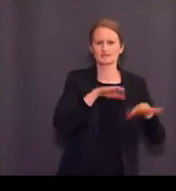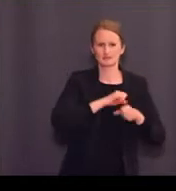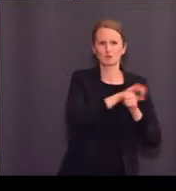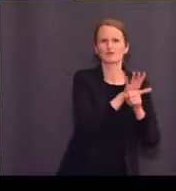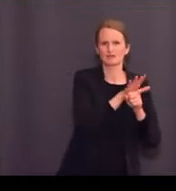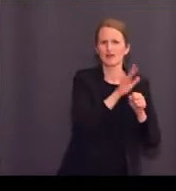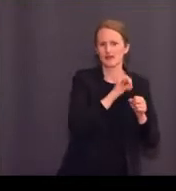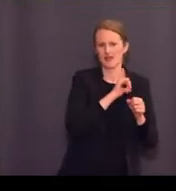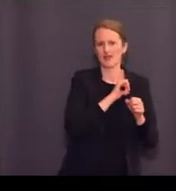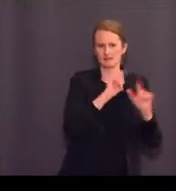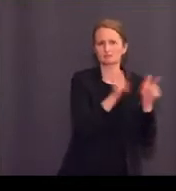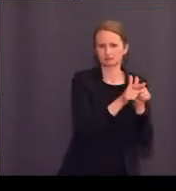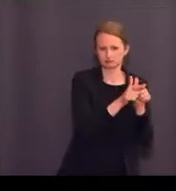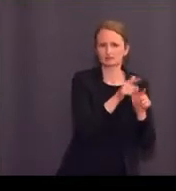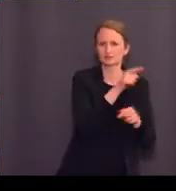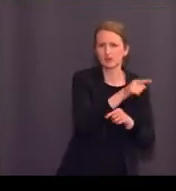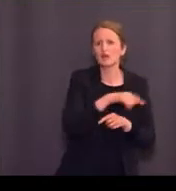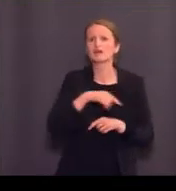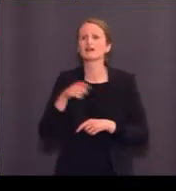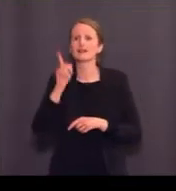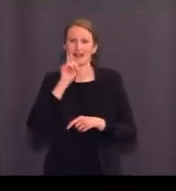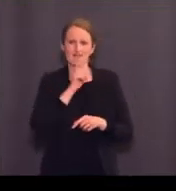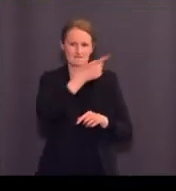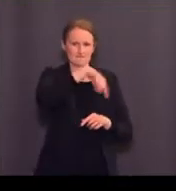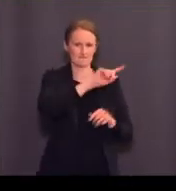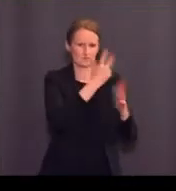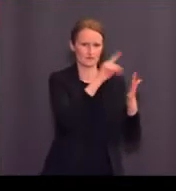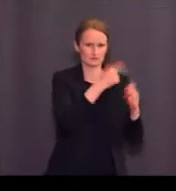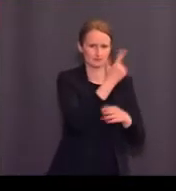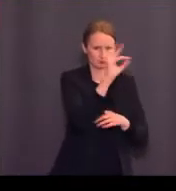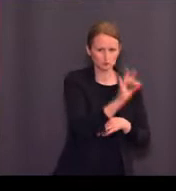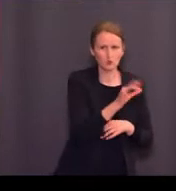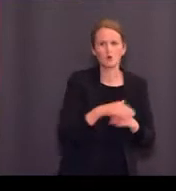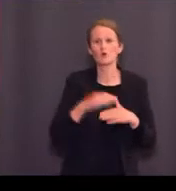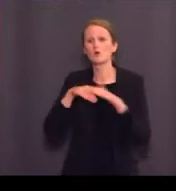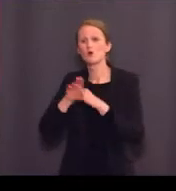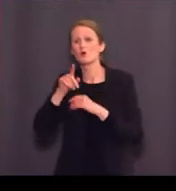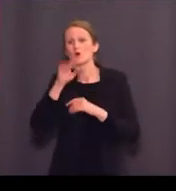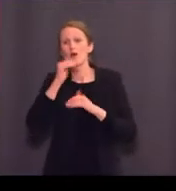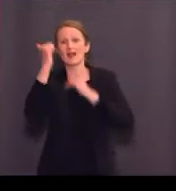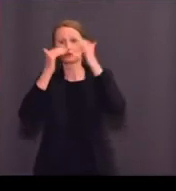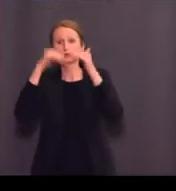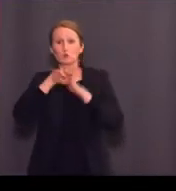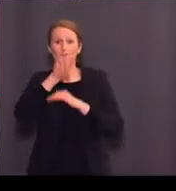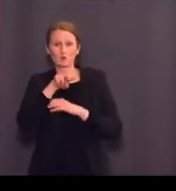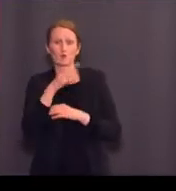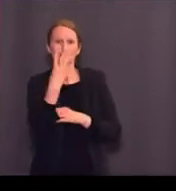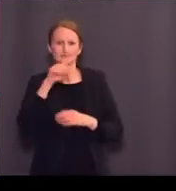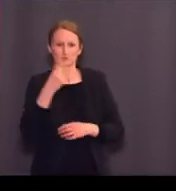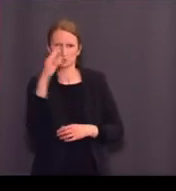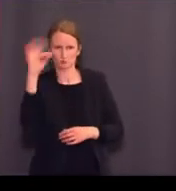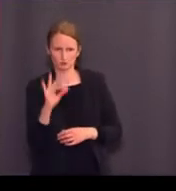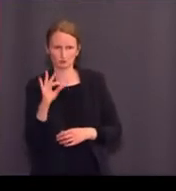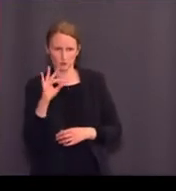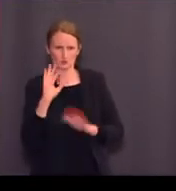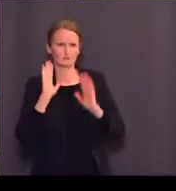a 15,4% des élèves, dont presque le double, et 17,7% du personnel. À Bruxelles,